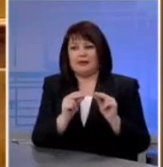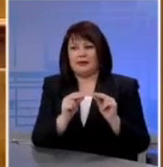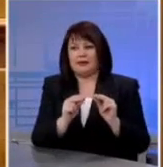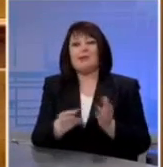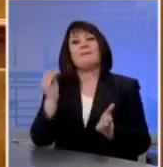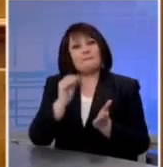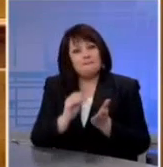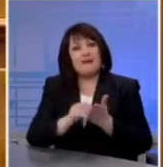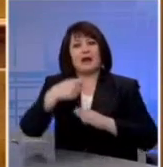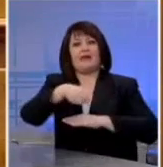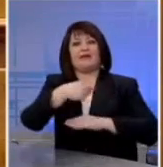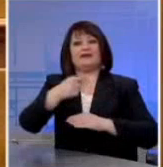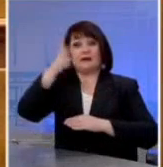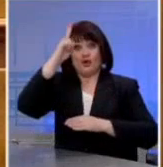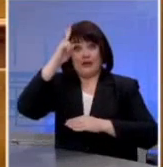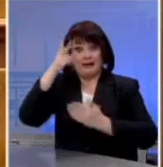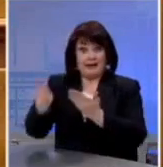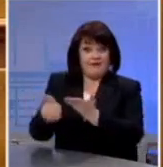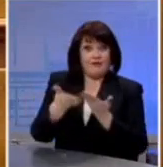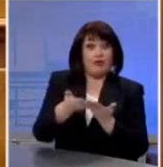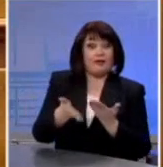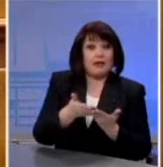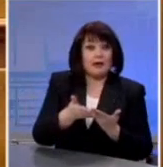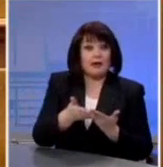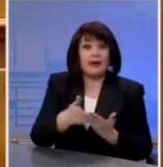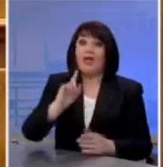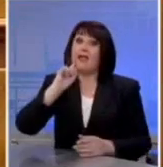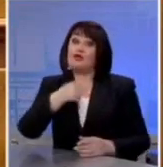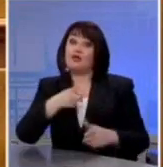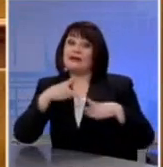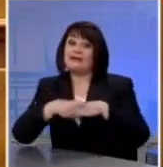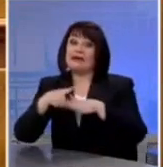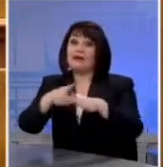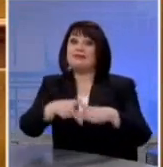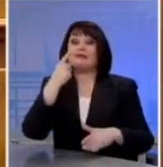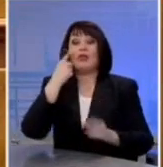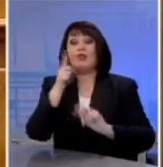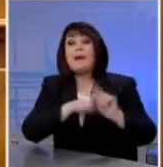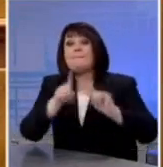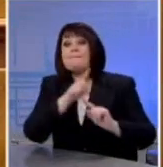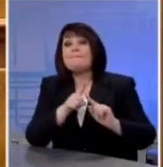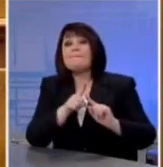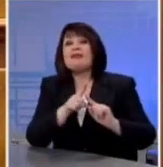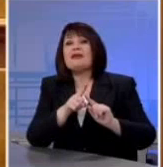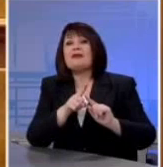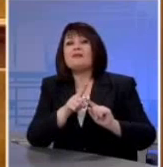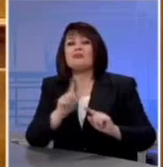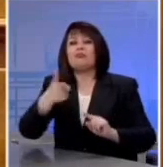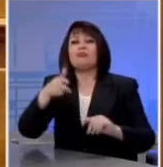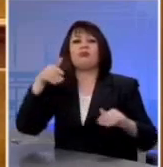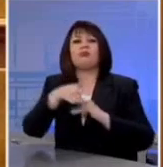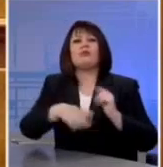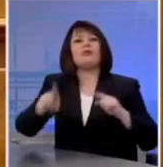δίνεται η δικαστική συνδρομή από τη γερμανική δικαιοσύνη και εντολή προς τις τράπεζες να δουν ποιοι πόταν στην πτώχευση του ελληνικού